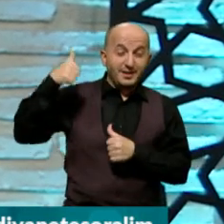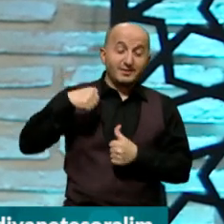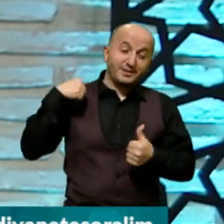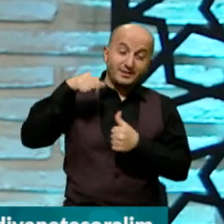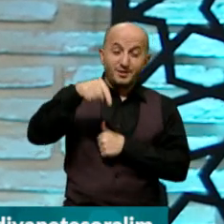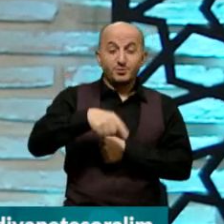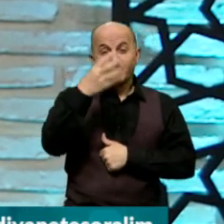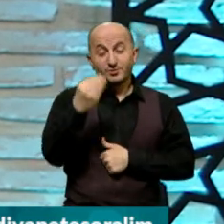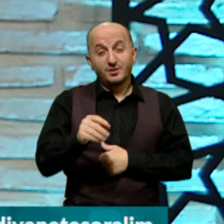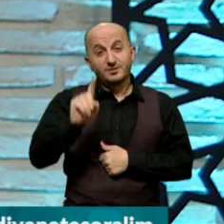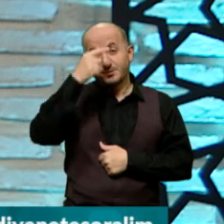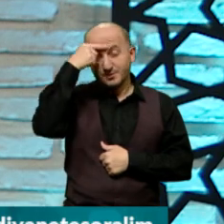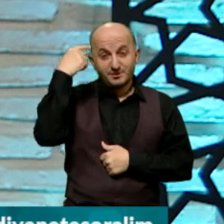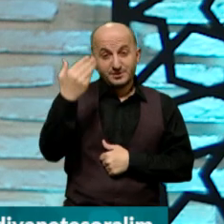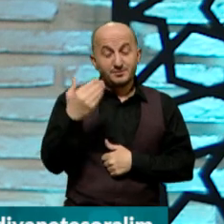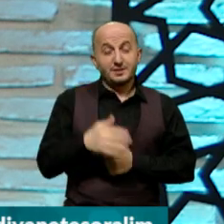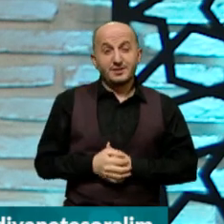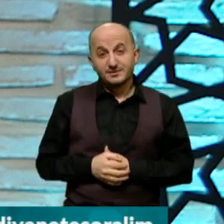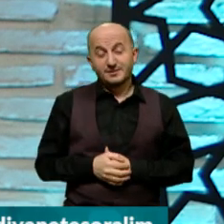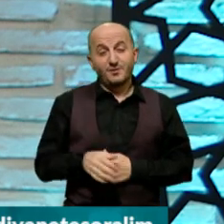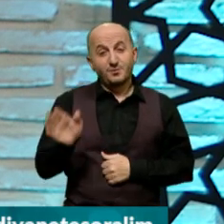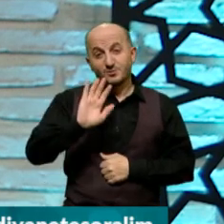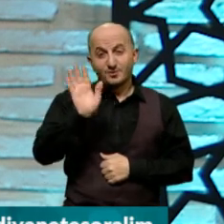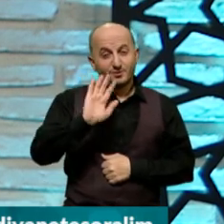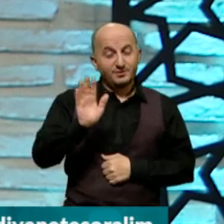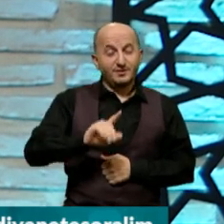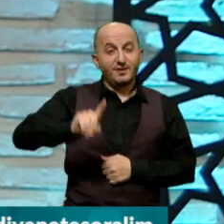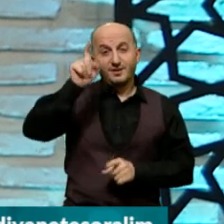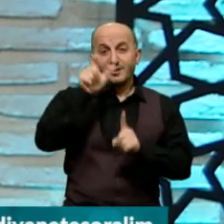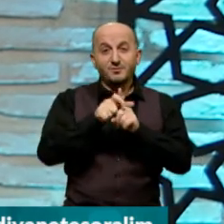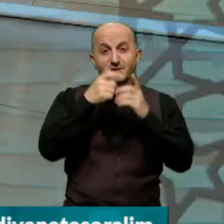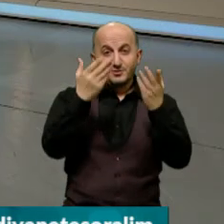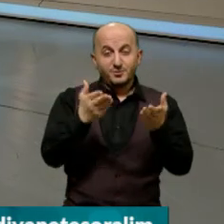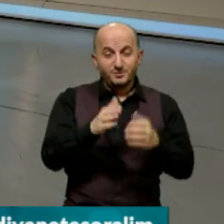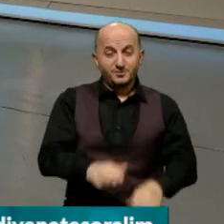Rabbimiz nasip ve kısmet ederse. Hoşça kalın efendim. Allah'a emanet olun.